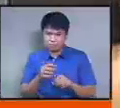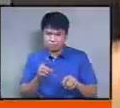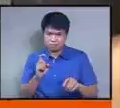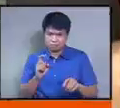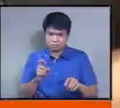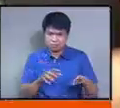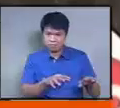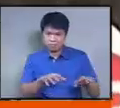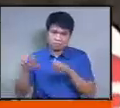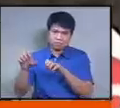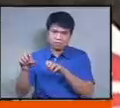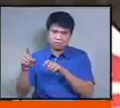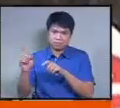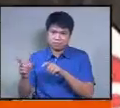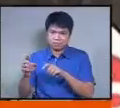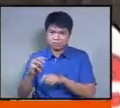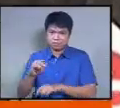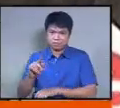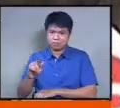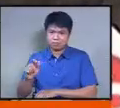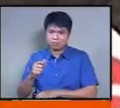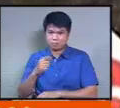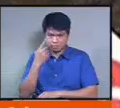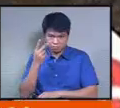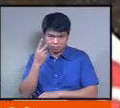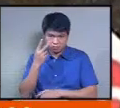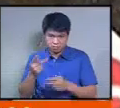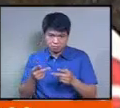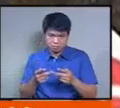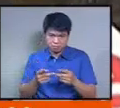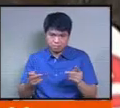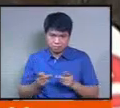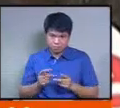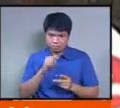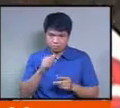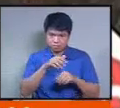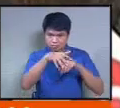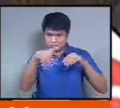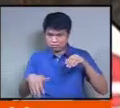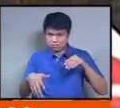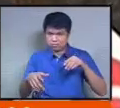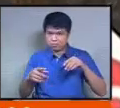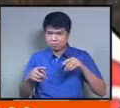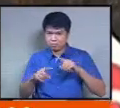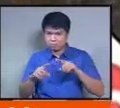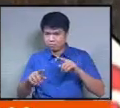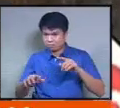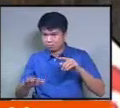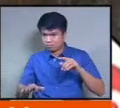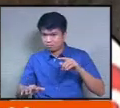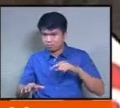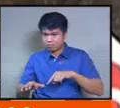Makilala. Actually, kung titingnan mo yung area nila, hindi pa naman siya nag-landslide, pero sa baba or sa taas niyan, meron ng bitak-bitak